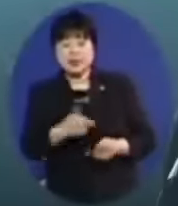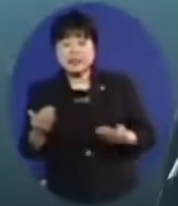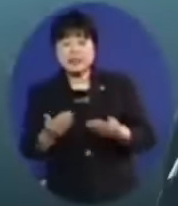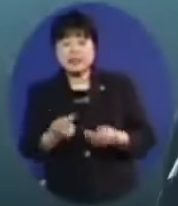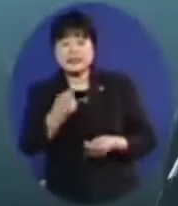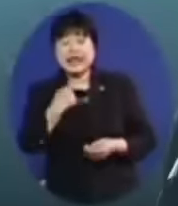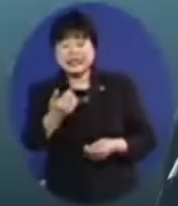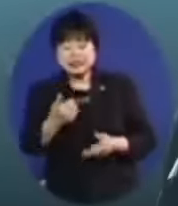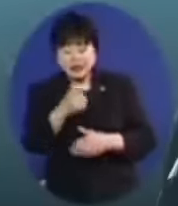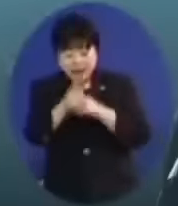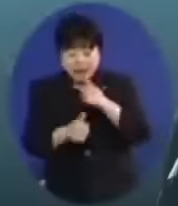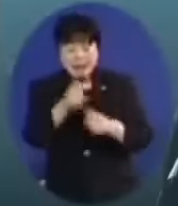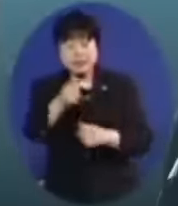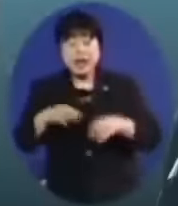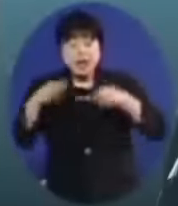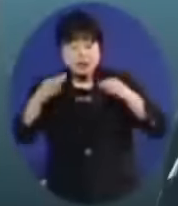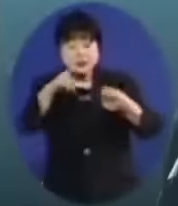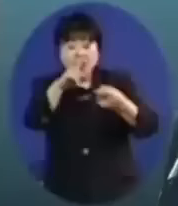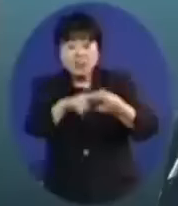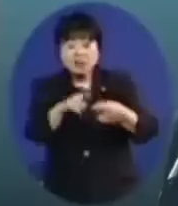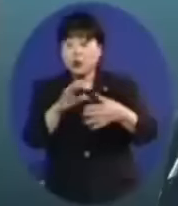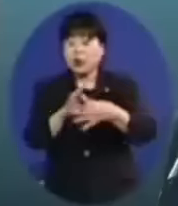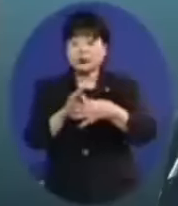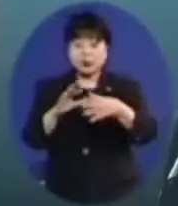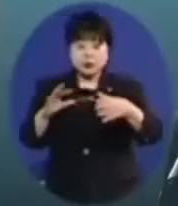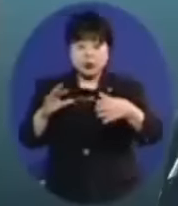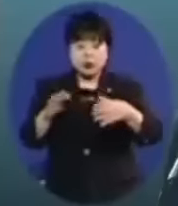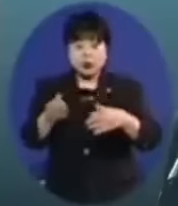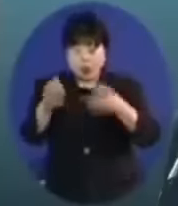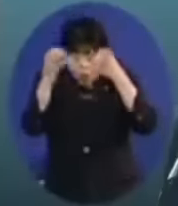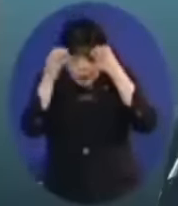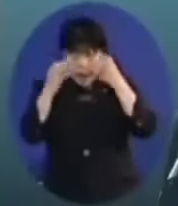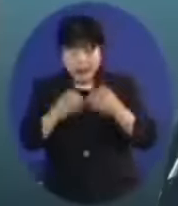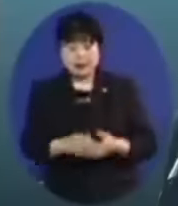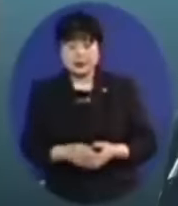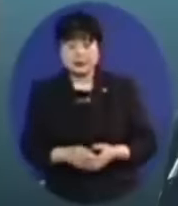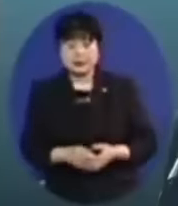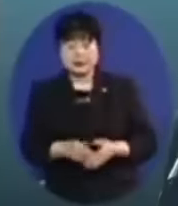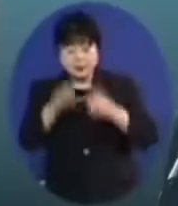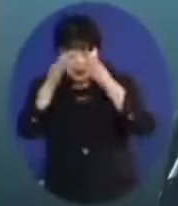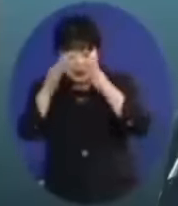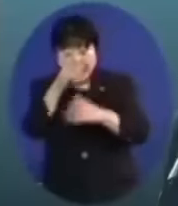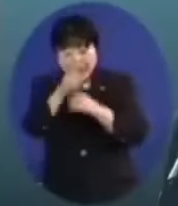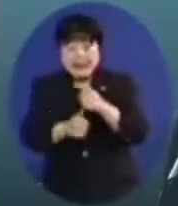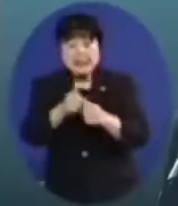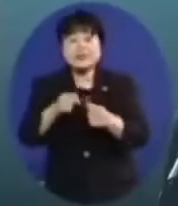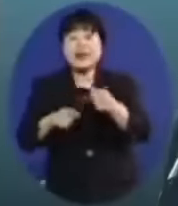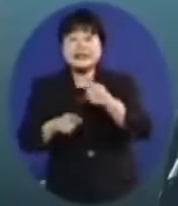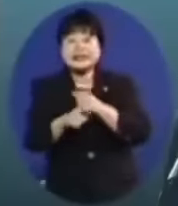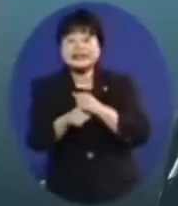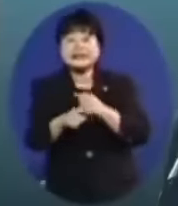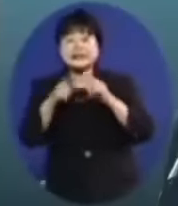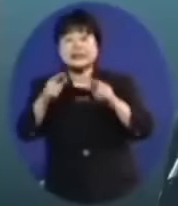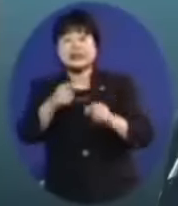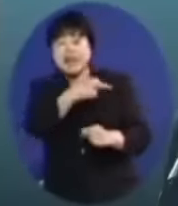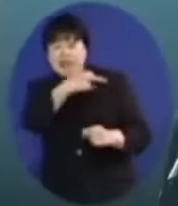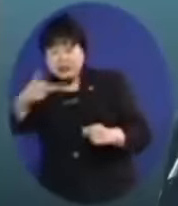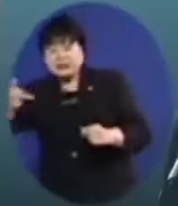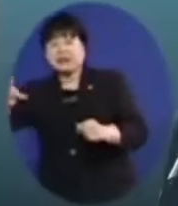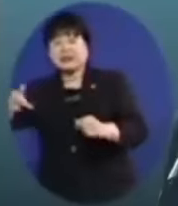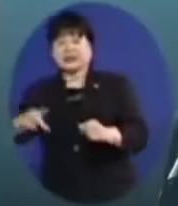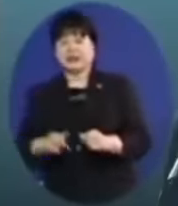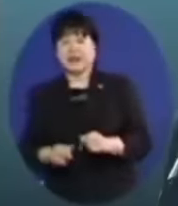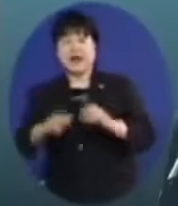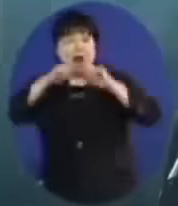전까지는 하나님의 음성에 대해 무관심하기 때문이다. 고난은 이런 인생을 향하여 하나님의 뜻을 전달하는 확성기다.